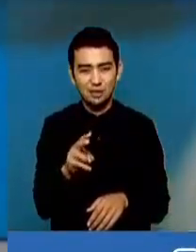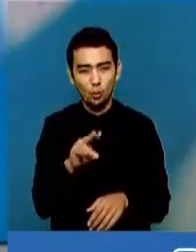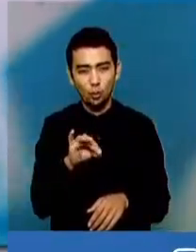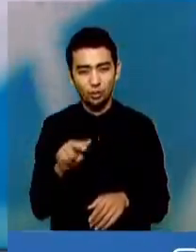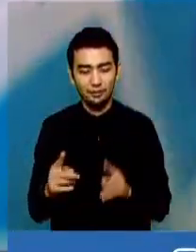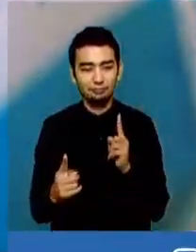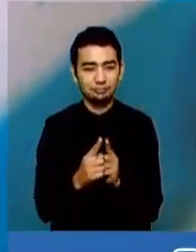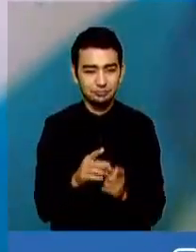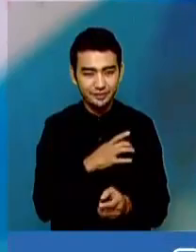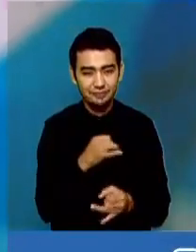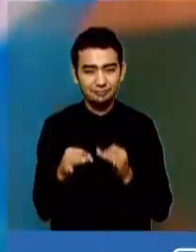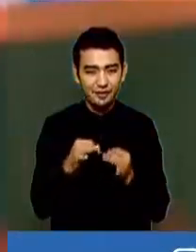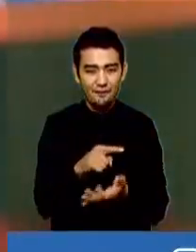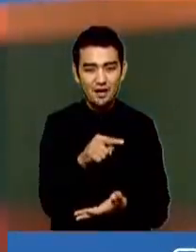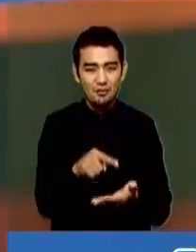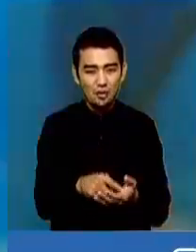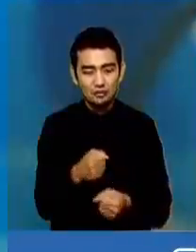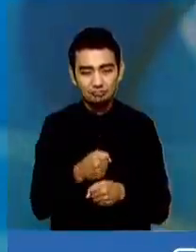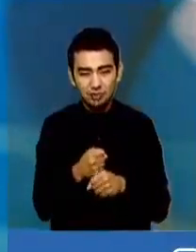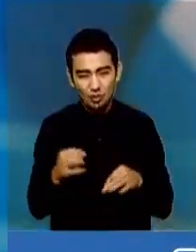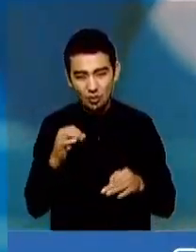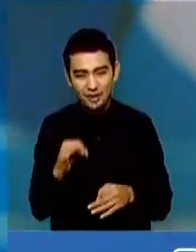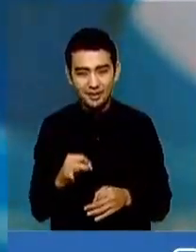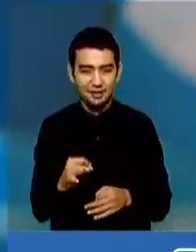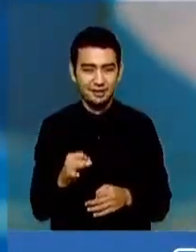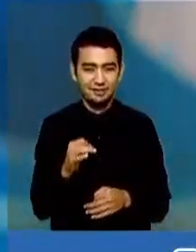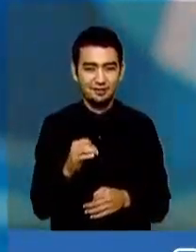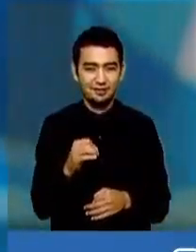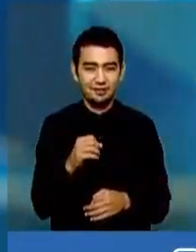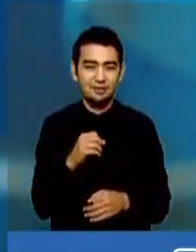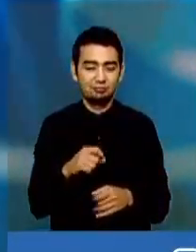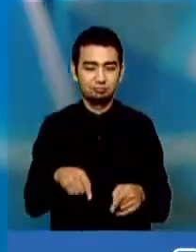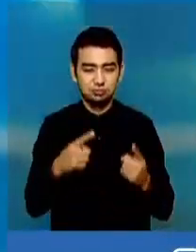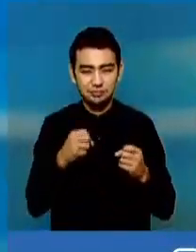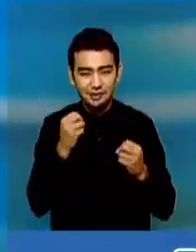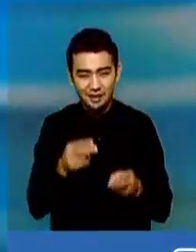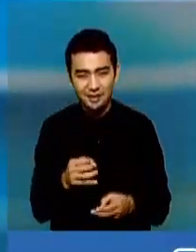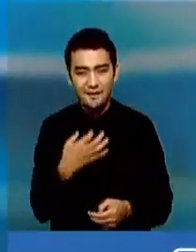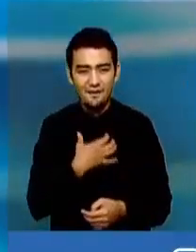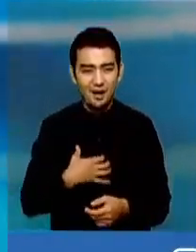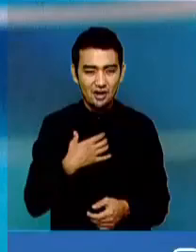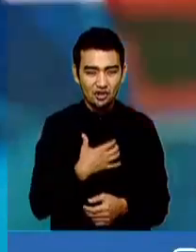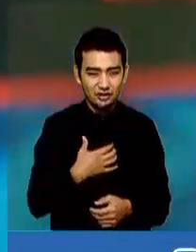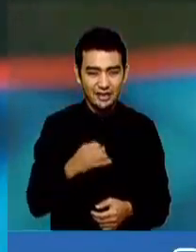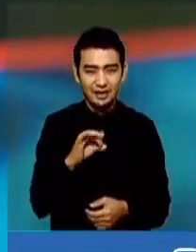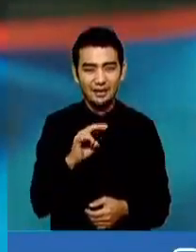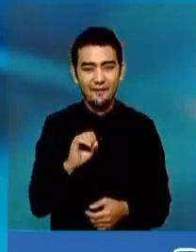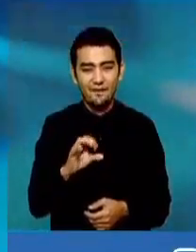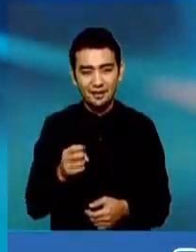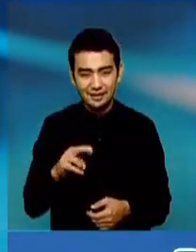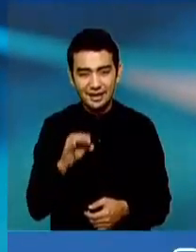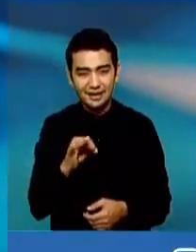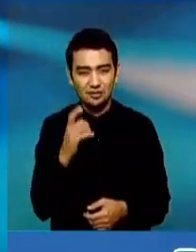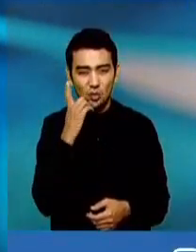подходы и меры в вопросах обеспечения устойчивого экономического роста важность внедрения инноваций по созданию